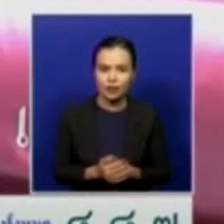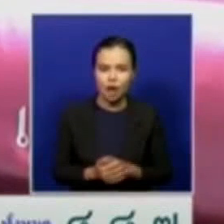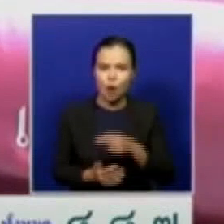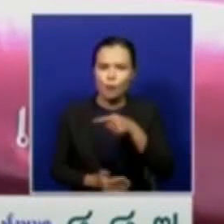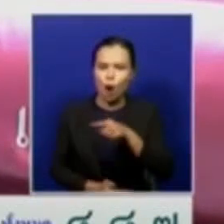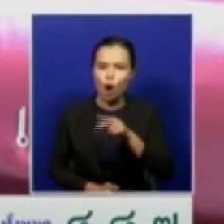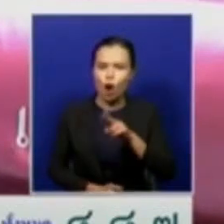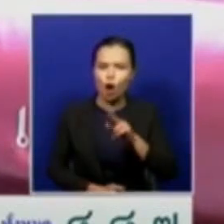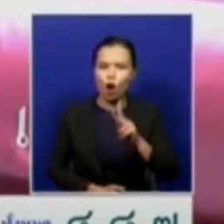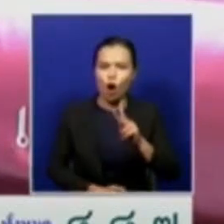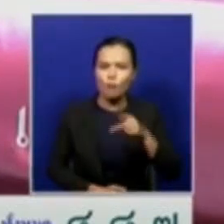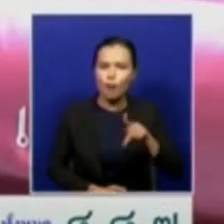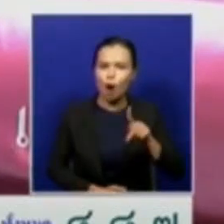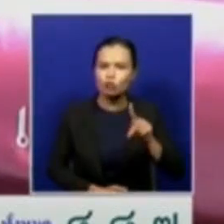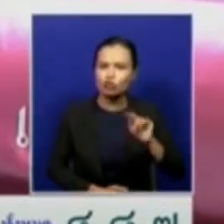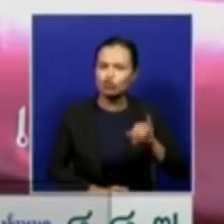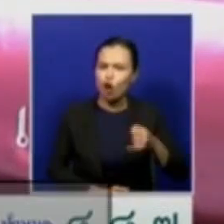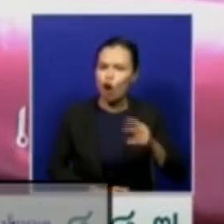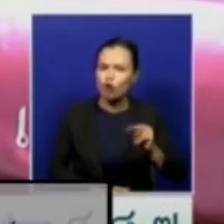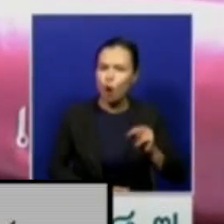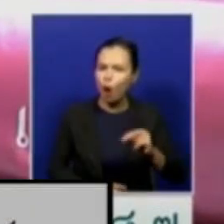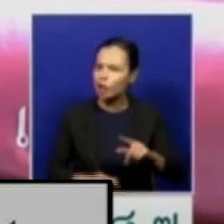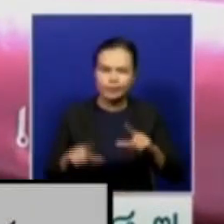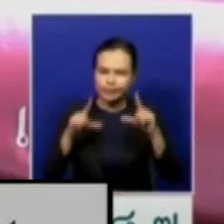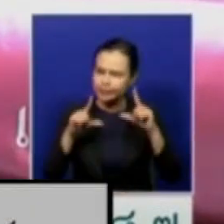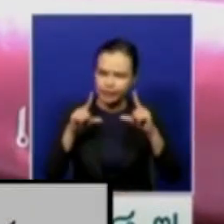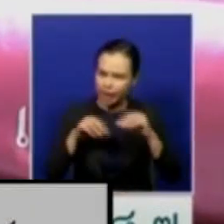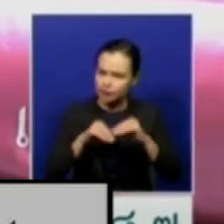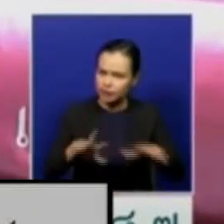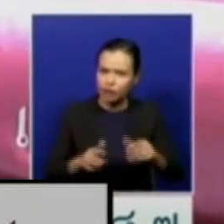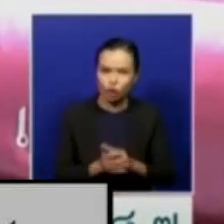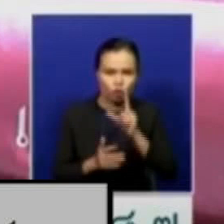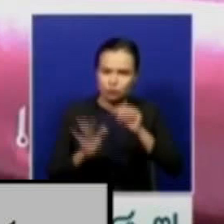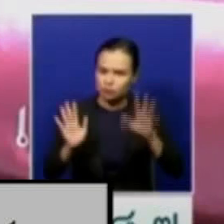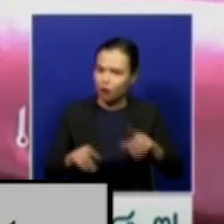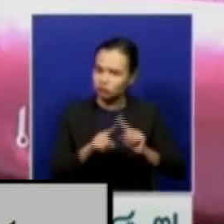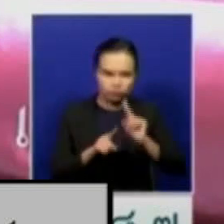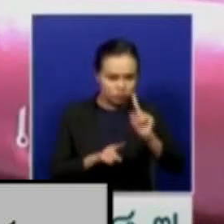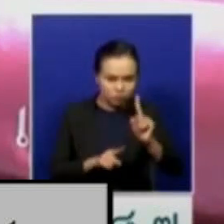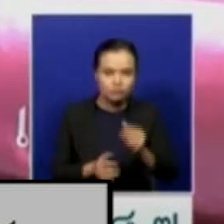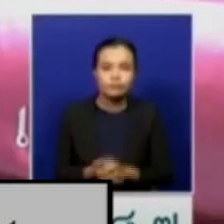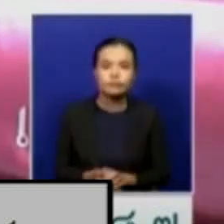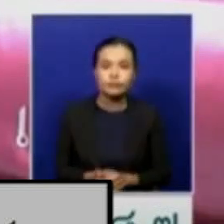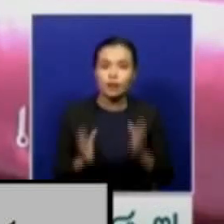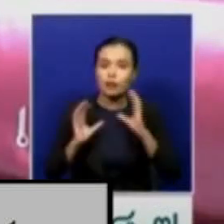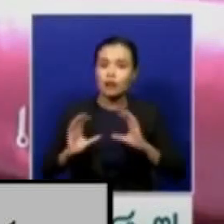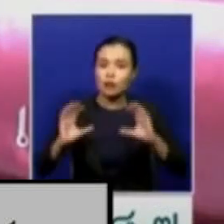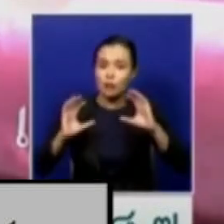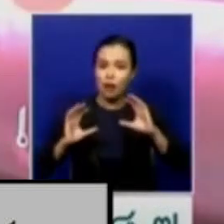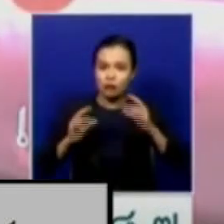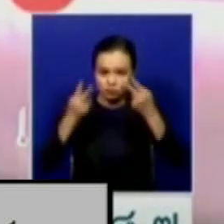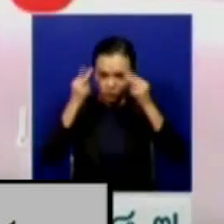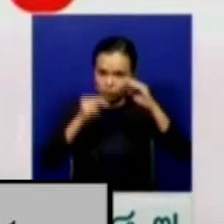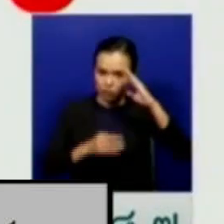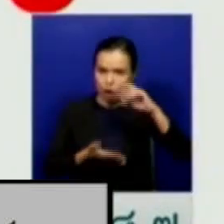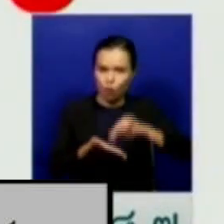ะครับซึ่งมันเป็นแฮชแท็กที่แบบดังมากเขาติดเทรนด์ Twitter อันดับหนึ่งเนี่ยนะครับเขาบอกว่ารัฐบาลพลเอกประยุทธ์ไม่ได้มาด้ว